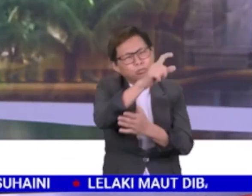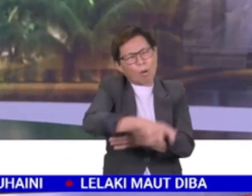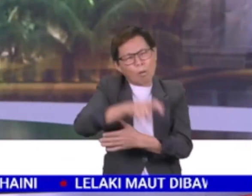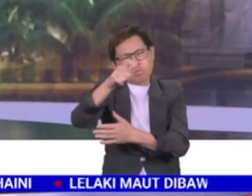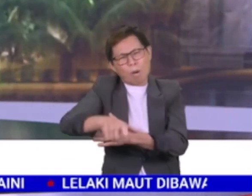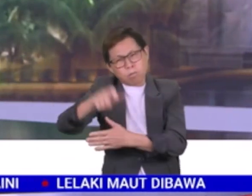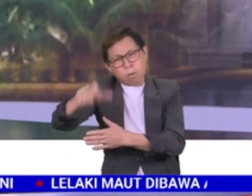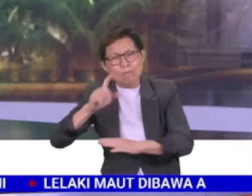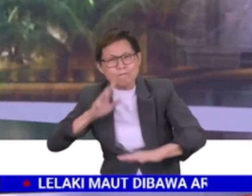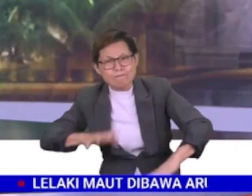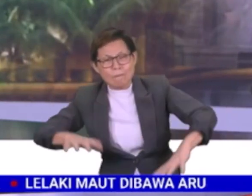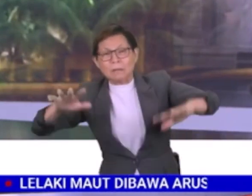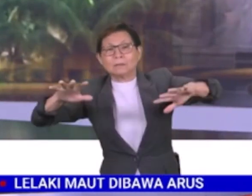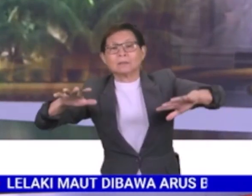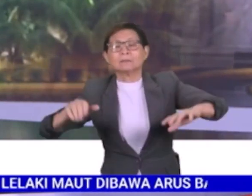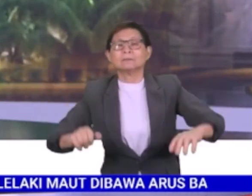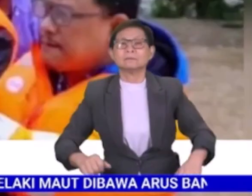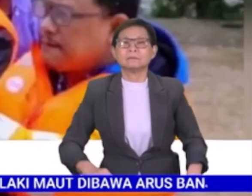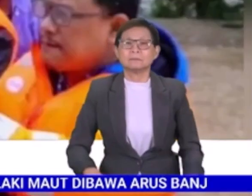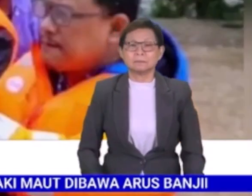sejak banjir